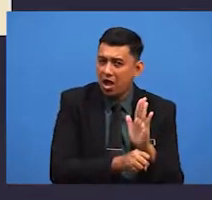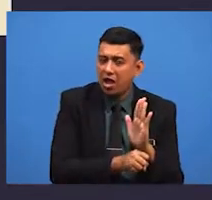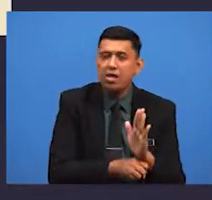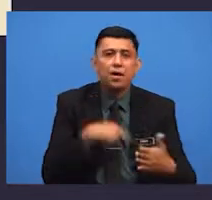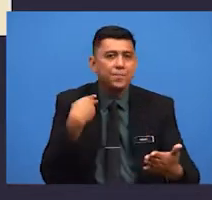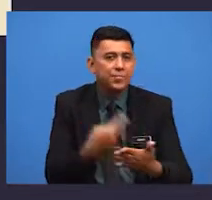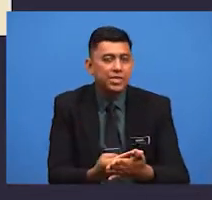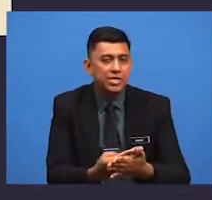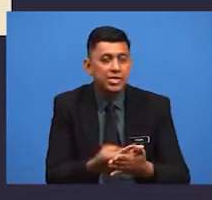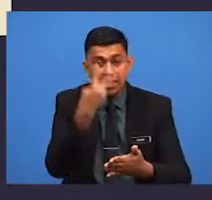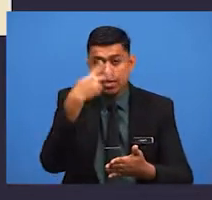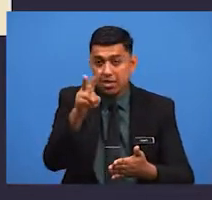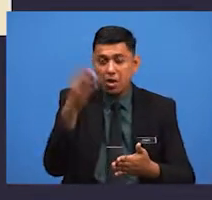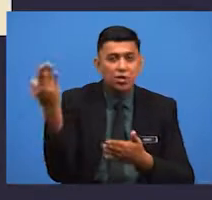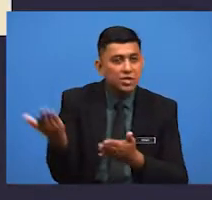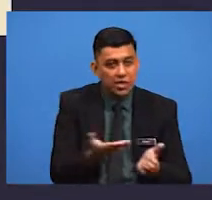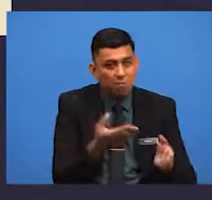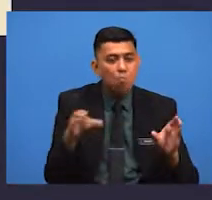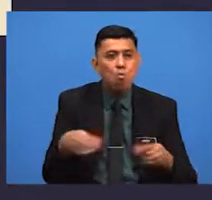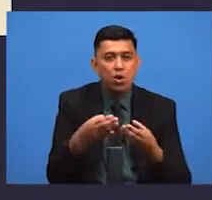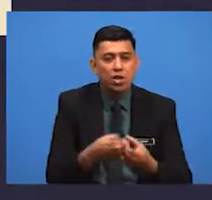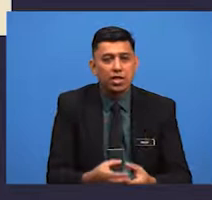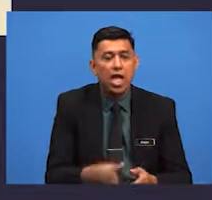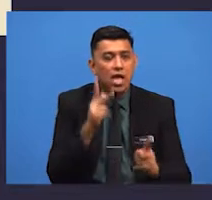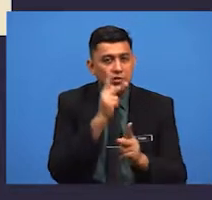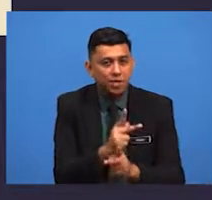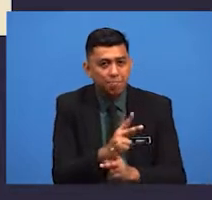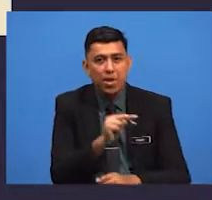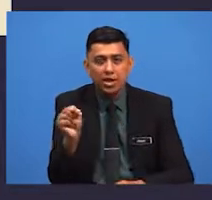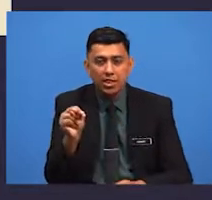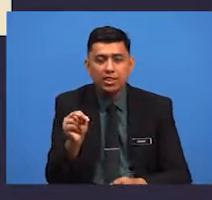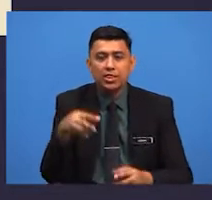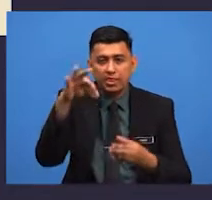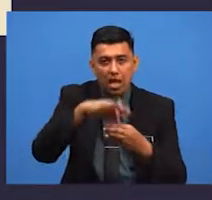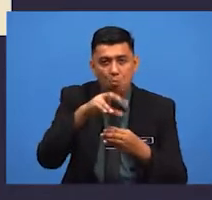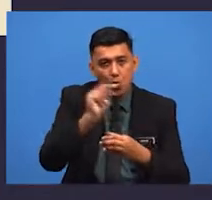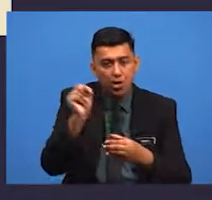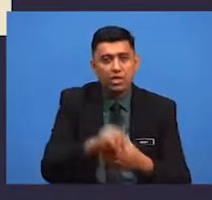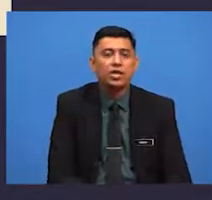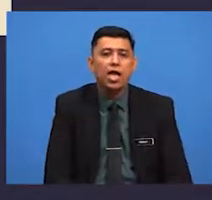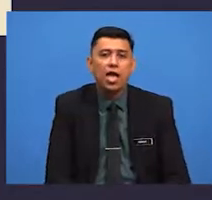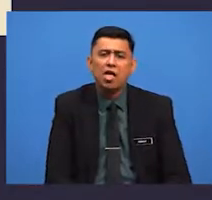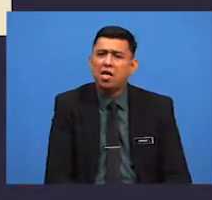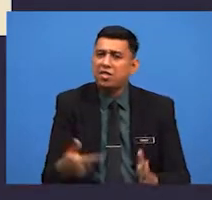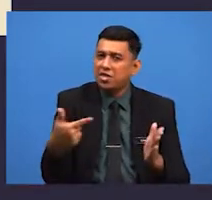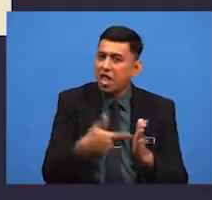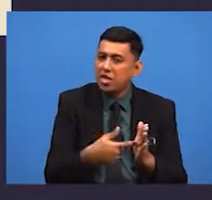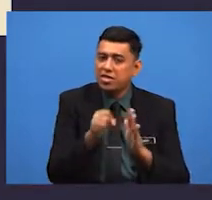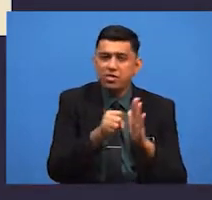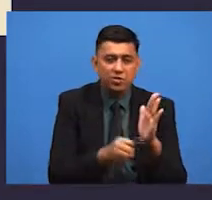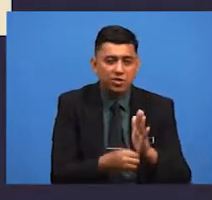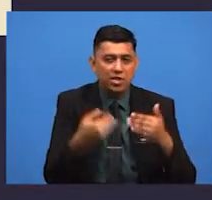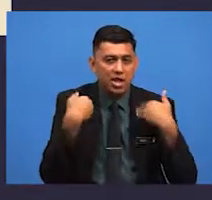syarat sehingga paparan sila buat simpanan tabungan. Selagi